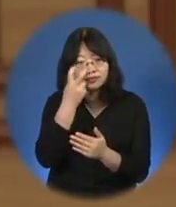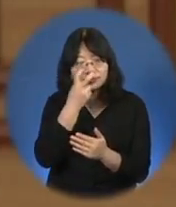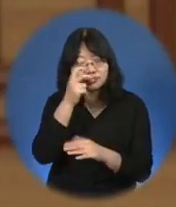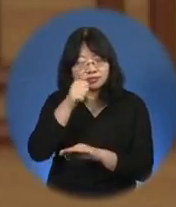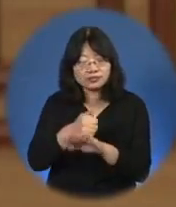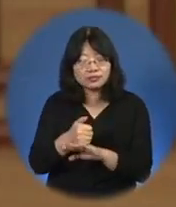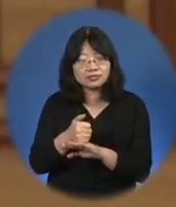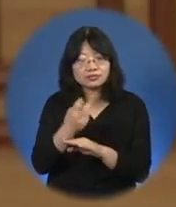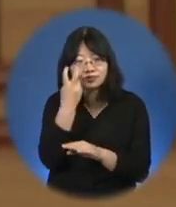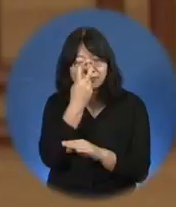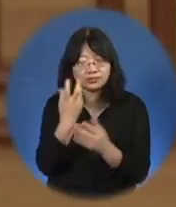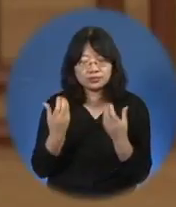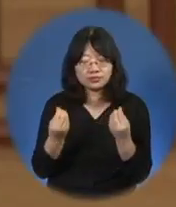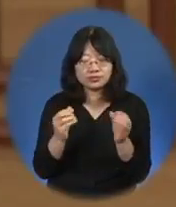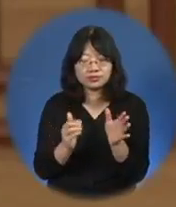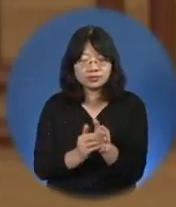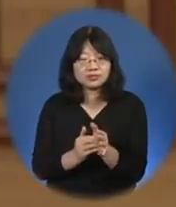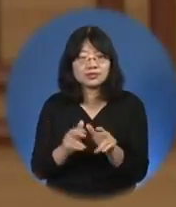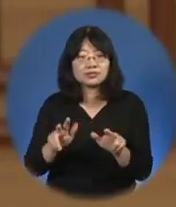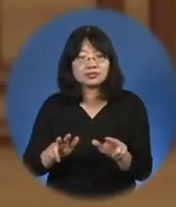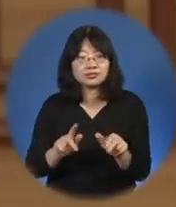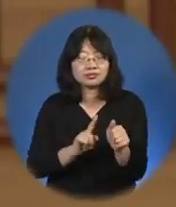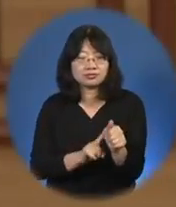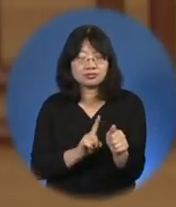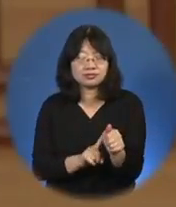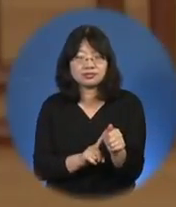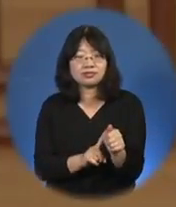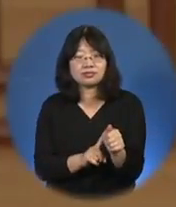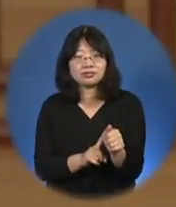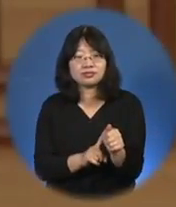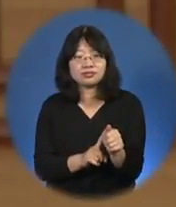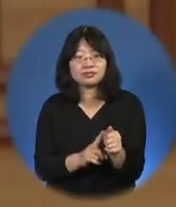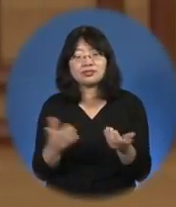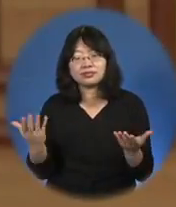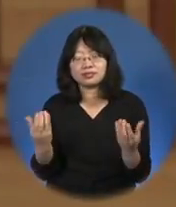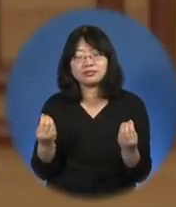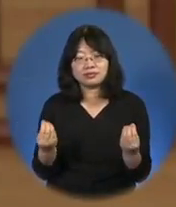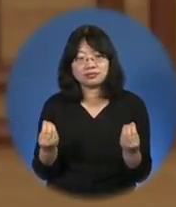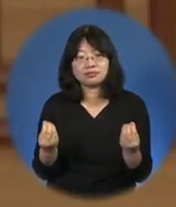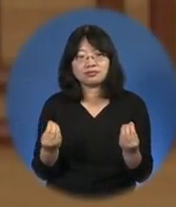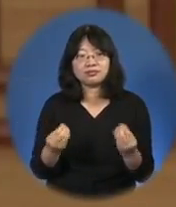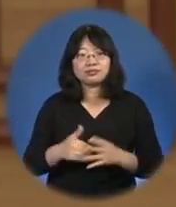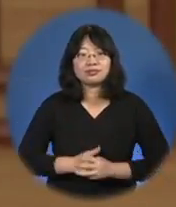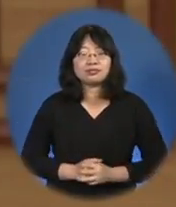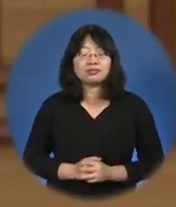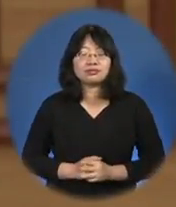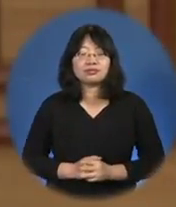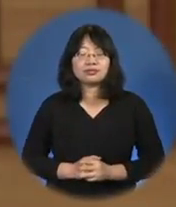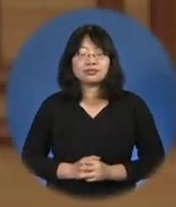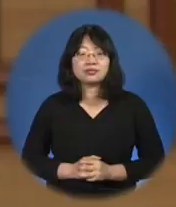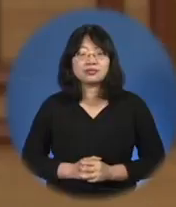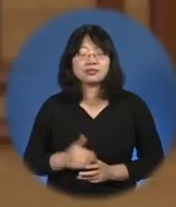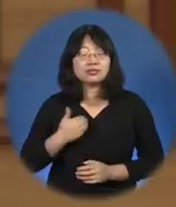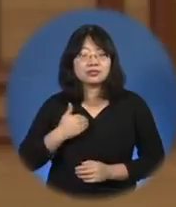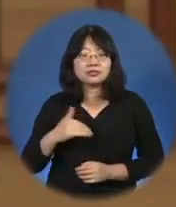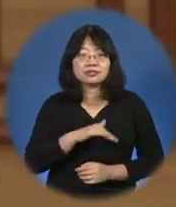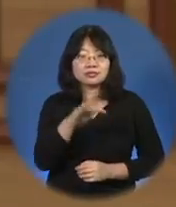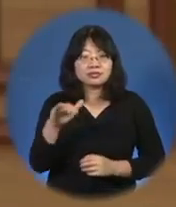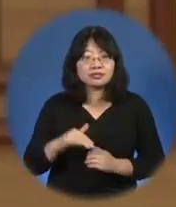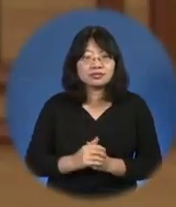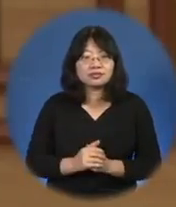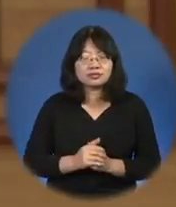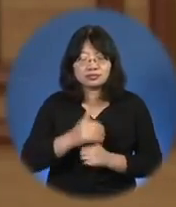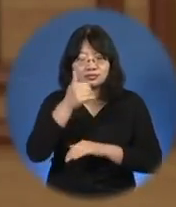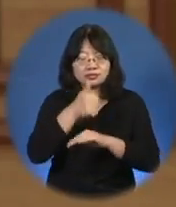최종 조사까지 마치면 이제 그분들은 일을 다 마친 네. 거였습니다. 그렇게 해서 이제 저희가